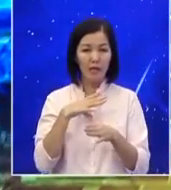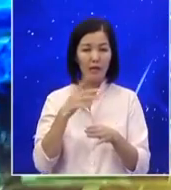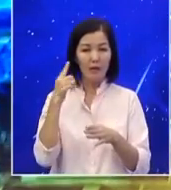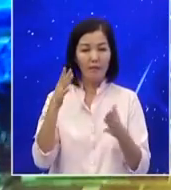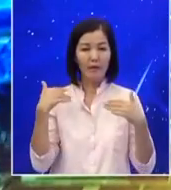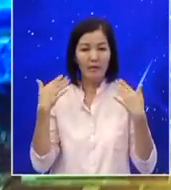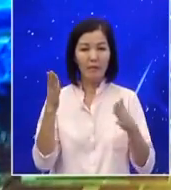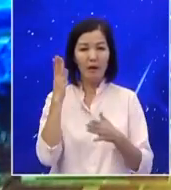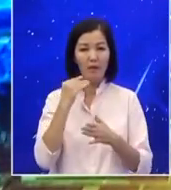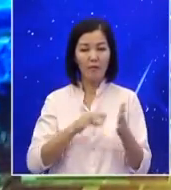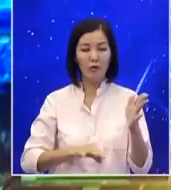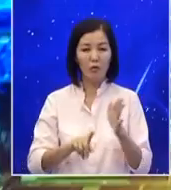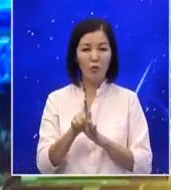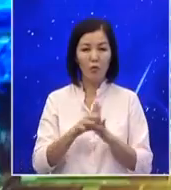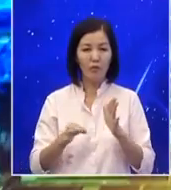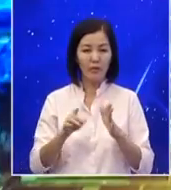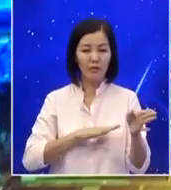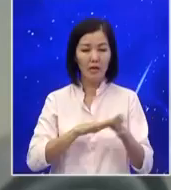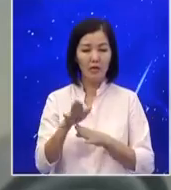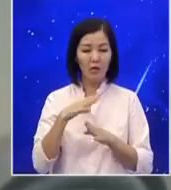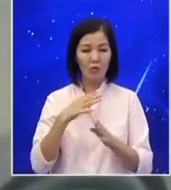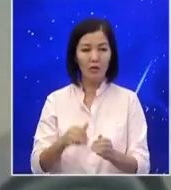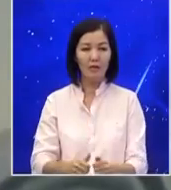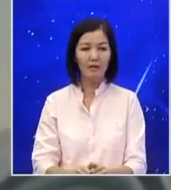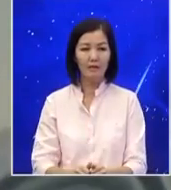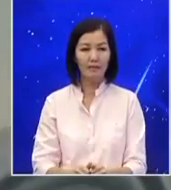Алматы облысында да қарқынды атқарылуда.